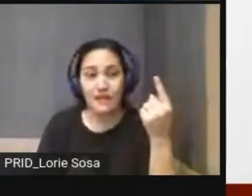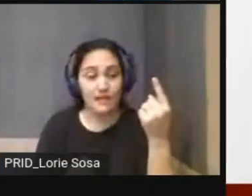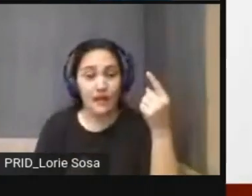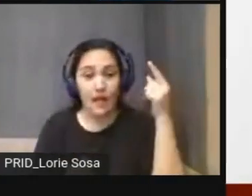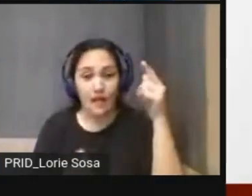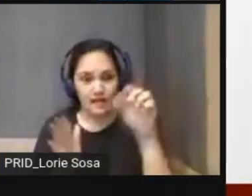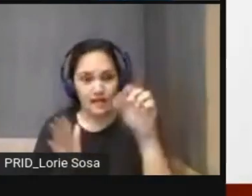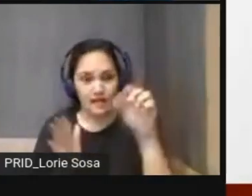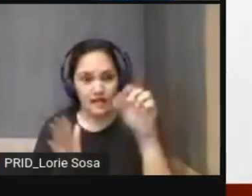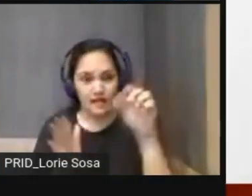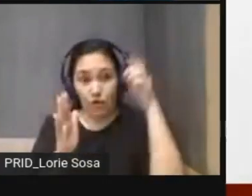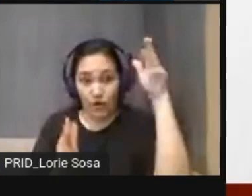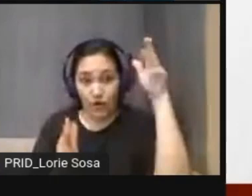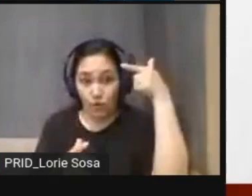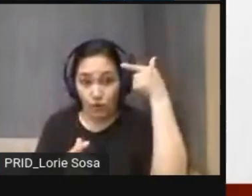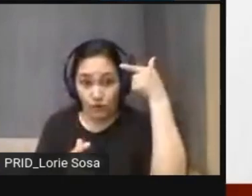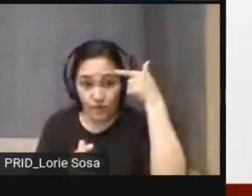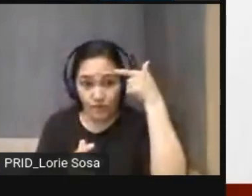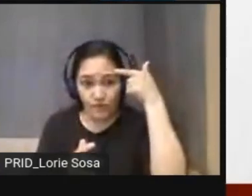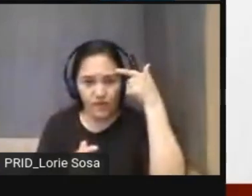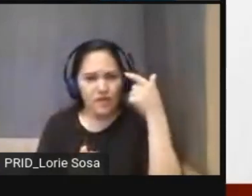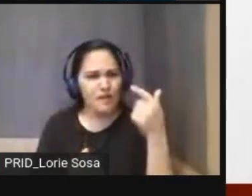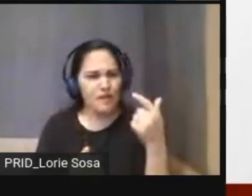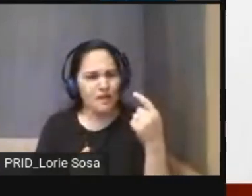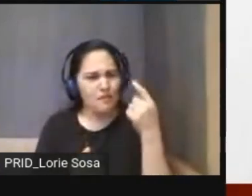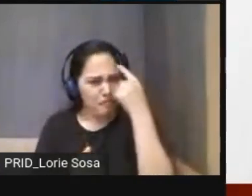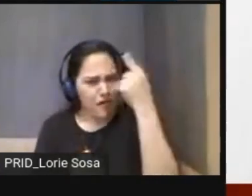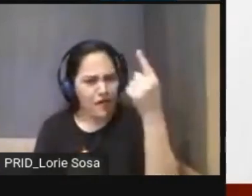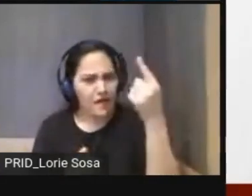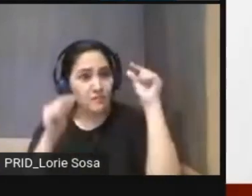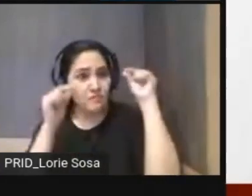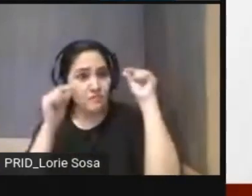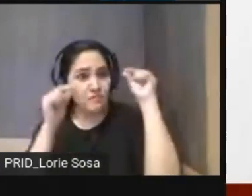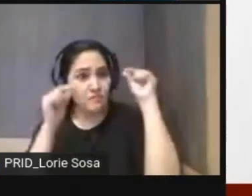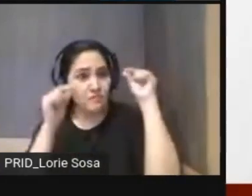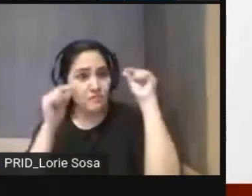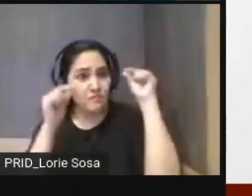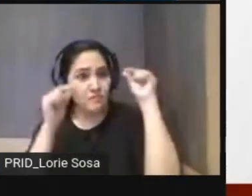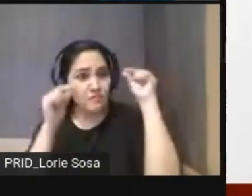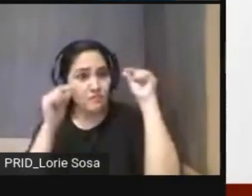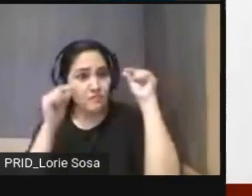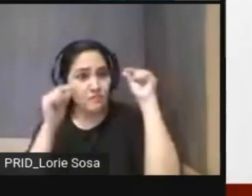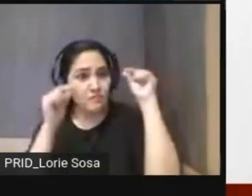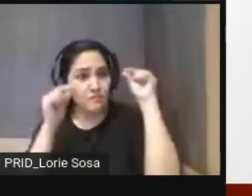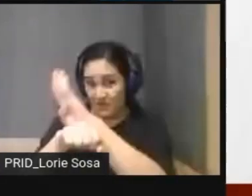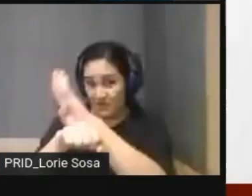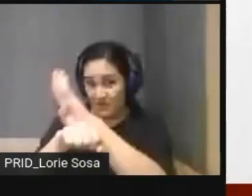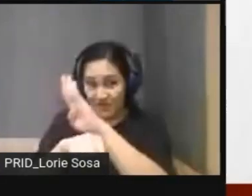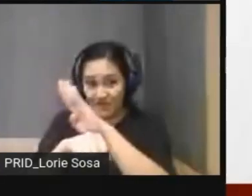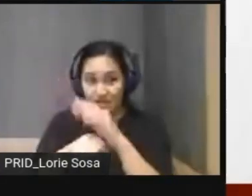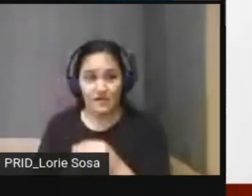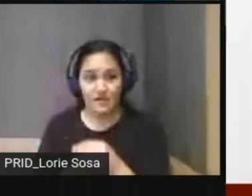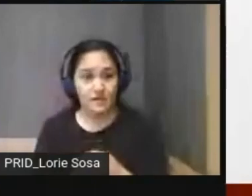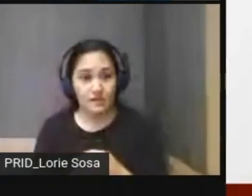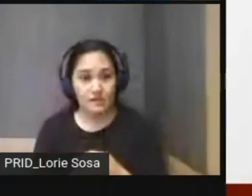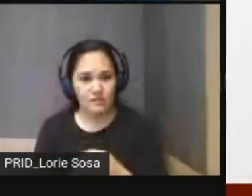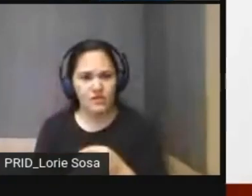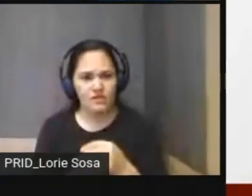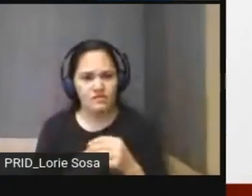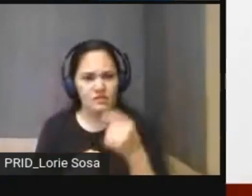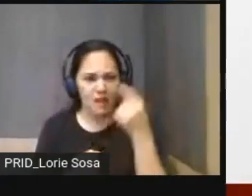least magising sila, private sectors, for example, para at least matulungan nila tayo kung saan